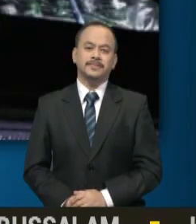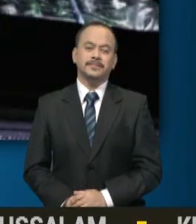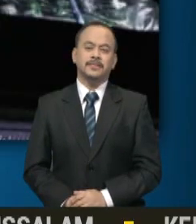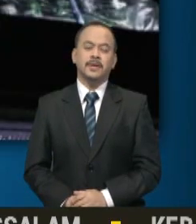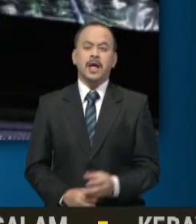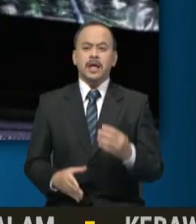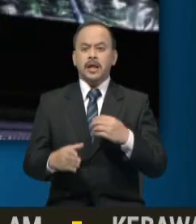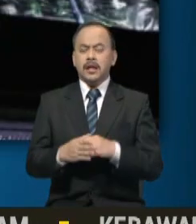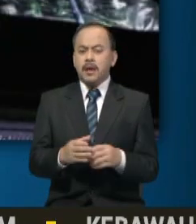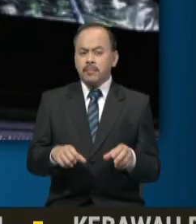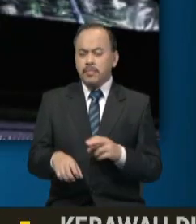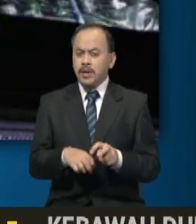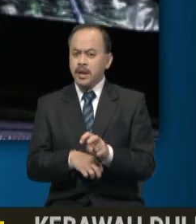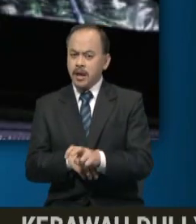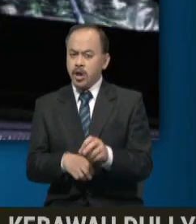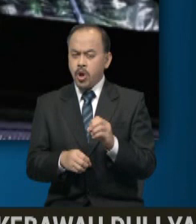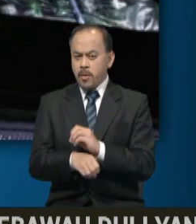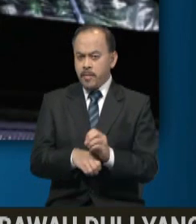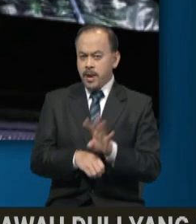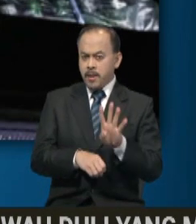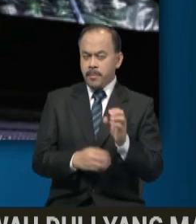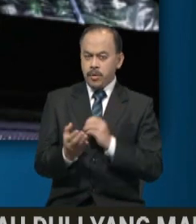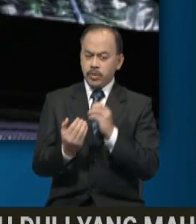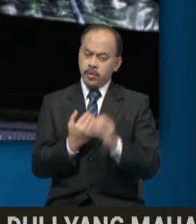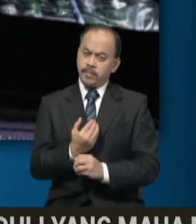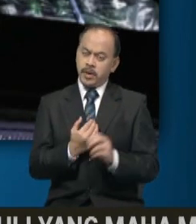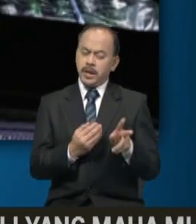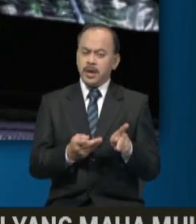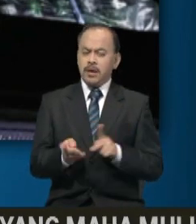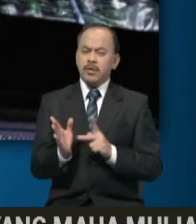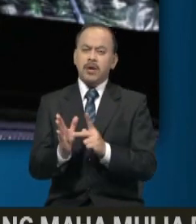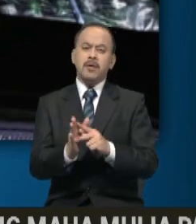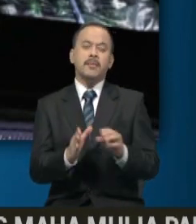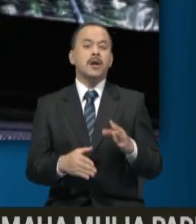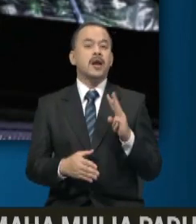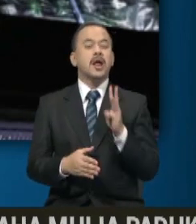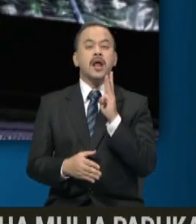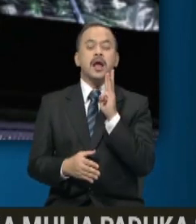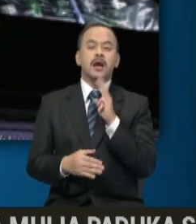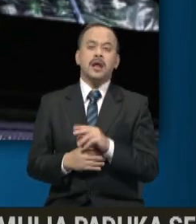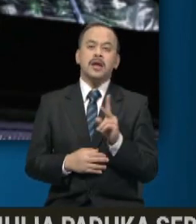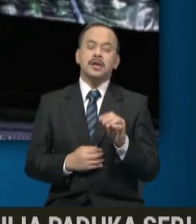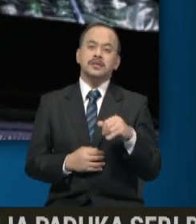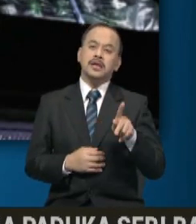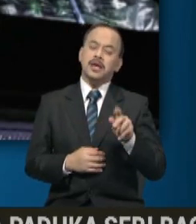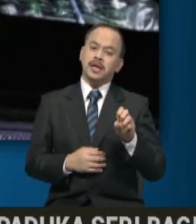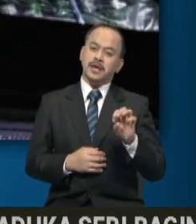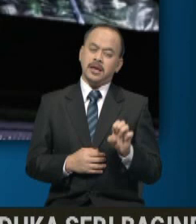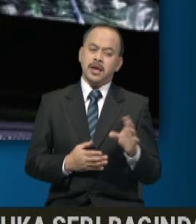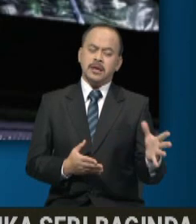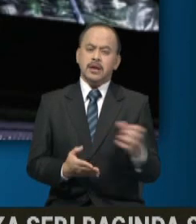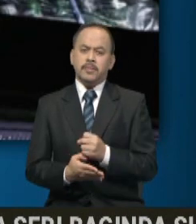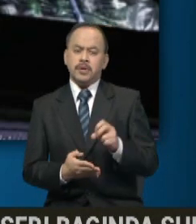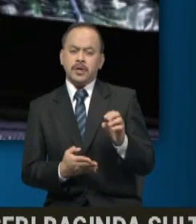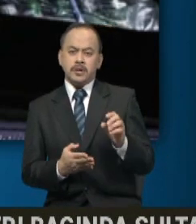Manakala dalam gerakan operasi yang dijalankan pada 4 Oktober lalu di kawasan perairan Kampung Kota Batu, JKED berjaya merampas 100 karton